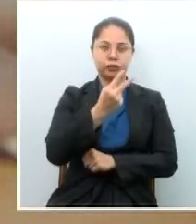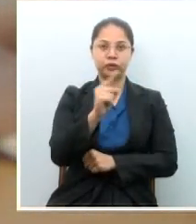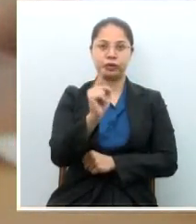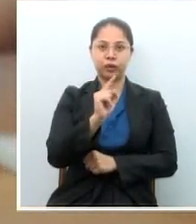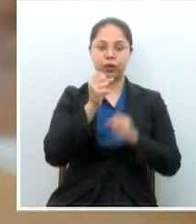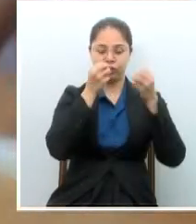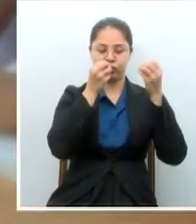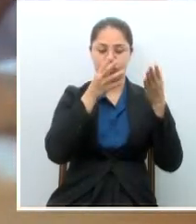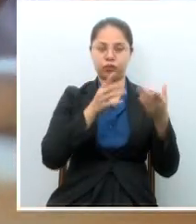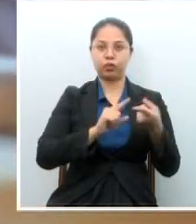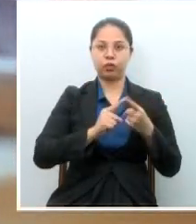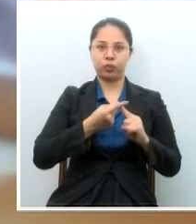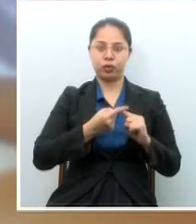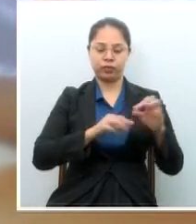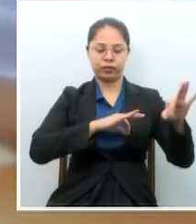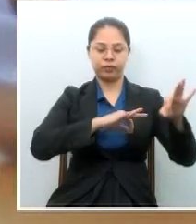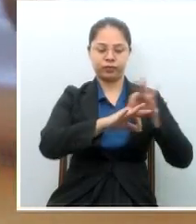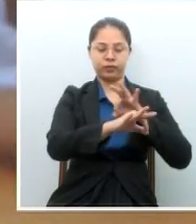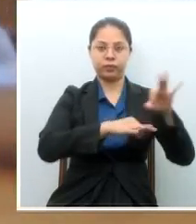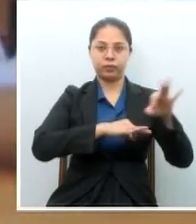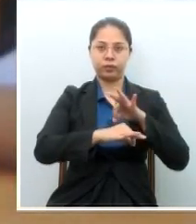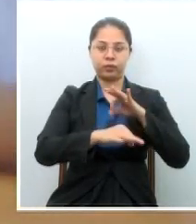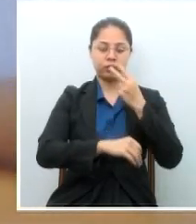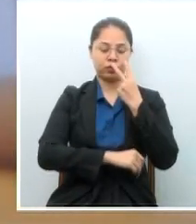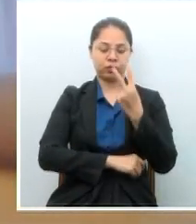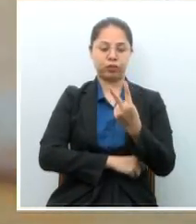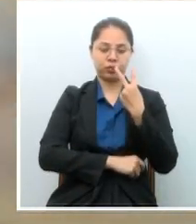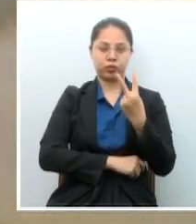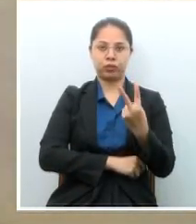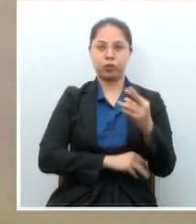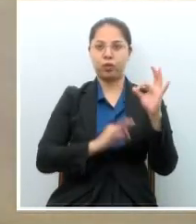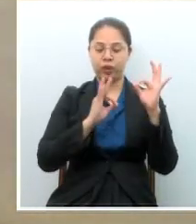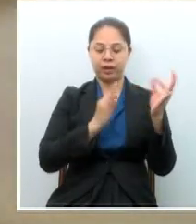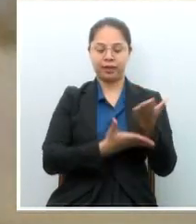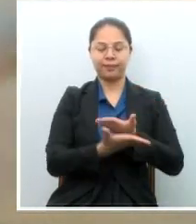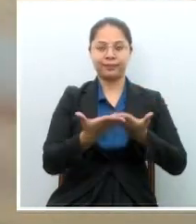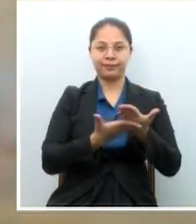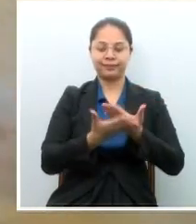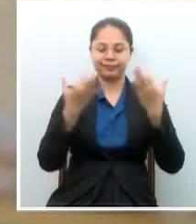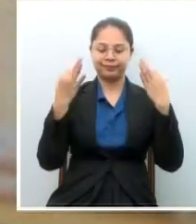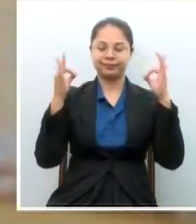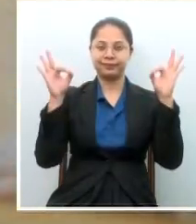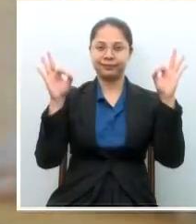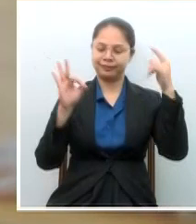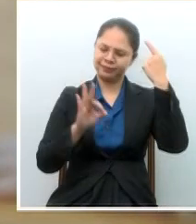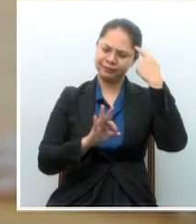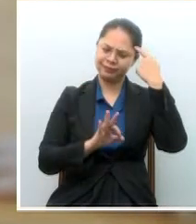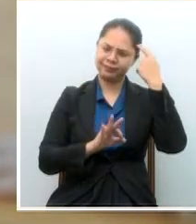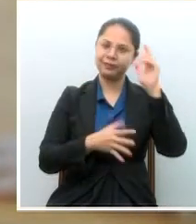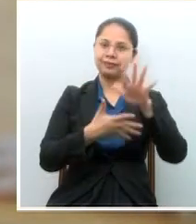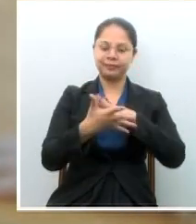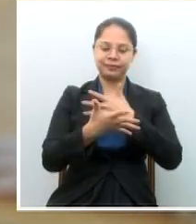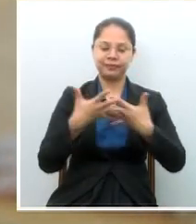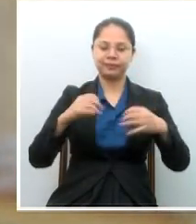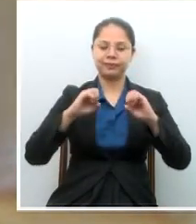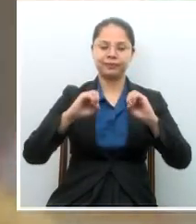พื่อให้คุณครูเกิดความไว้วางใจเกิดพื้นที่ปลอดภัยแล้วก็พื้นที่ในความอิสระในทางความคิดออกแบบการจัดการเ